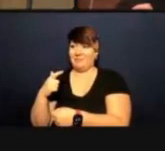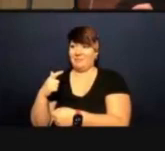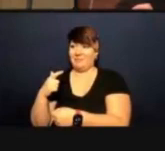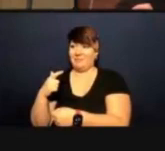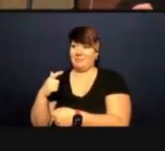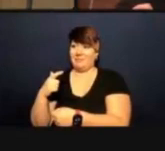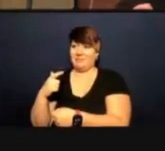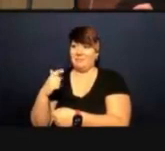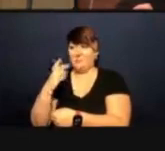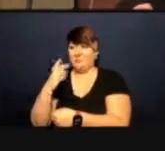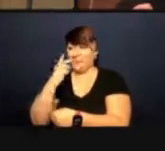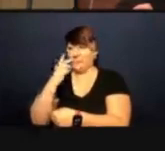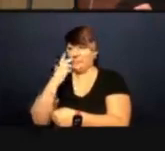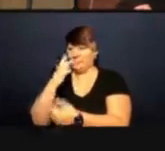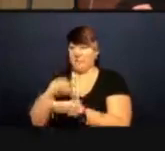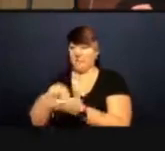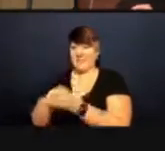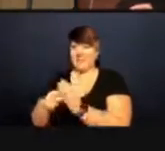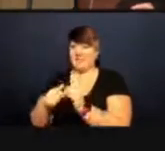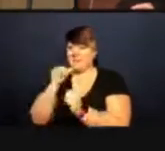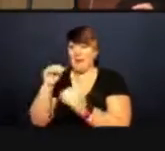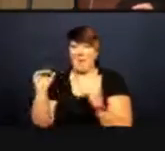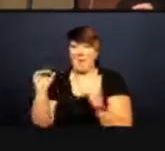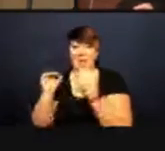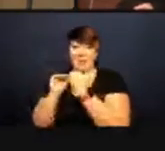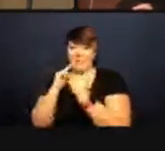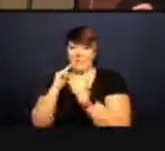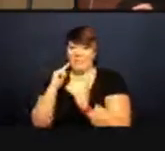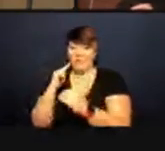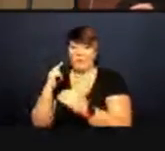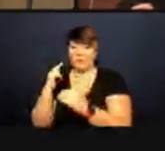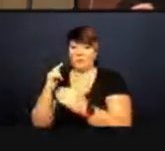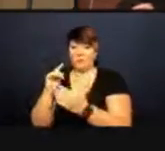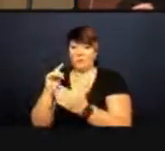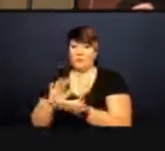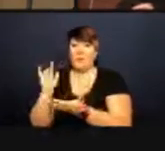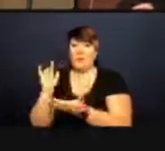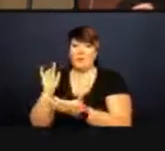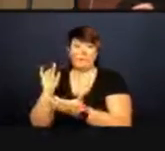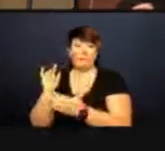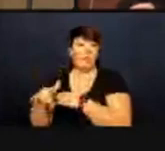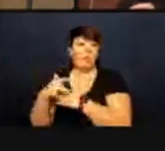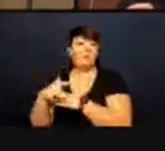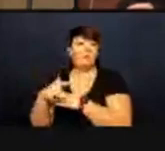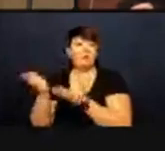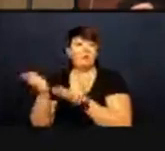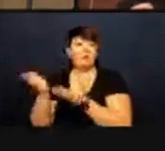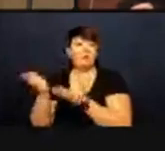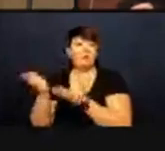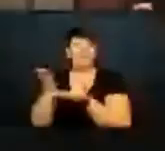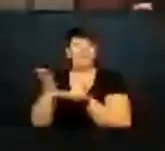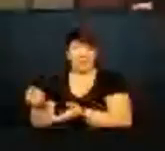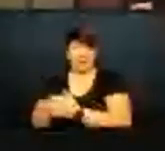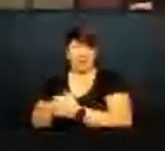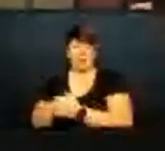ya usafiri au changamoto za usafiri ili kuweza kufikia kwa urahisi ofisi hizi